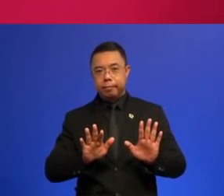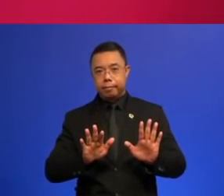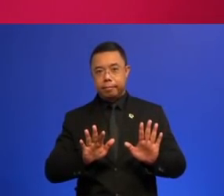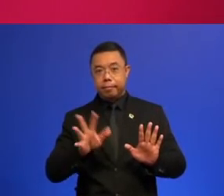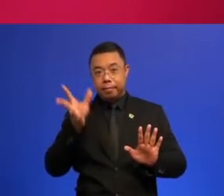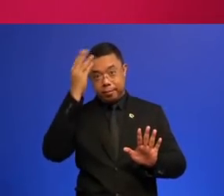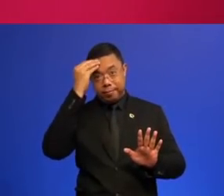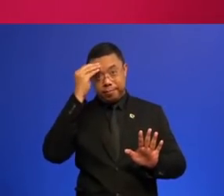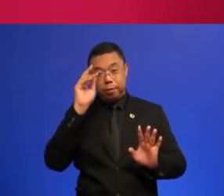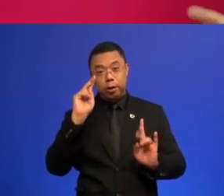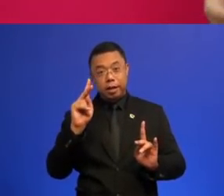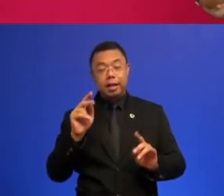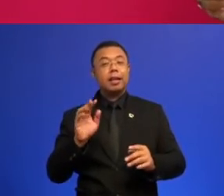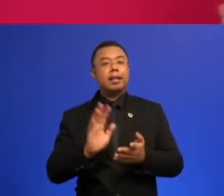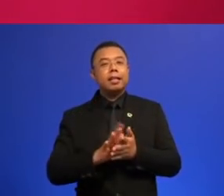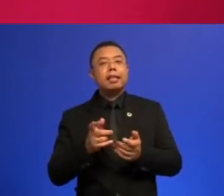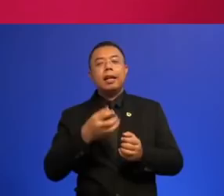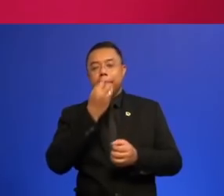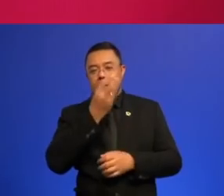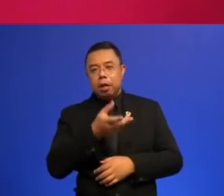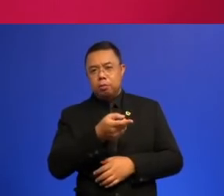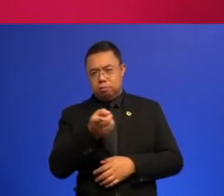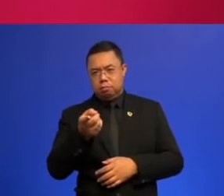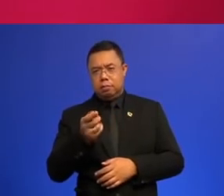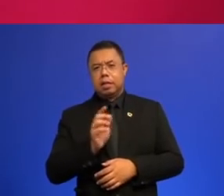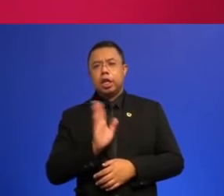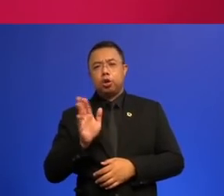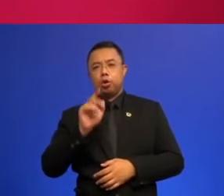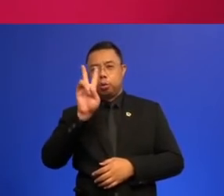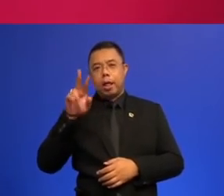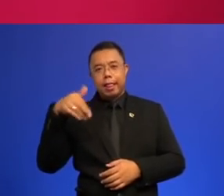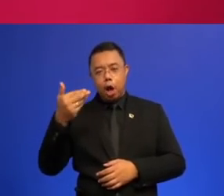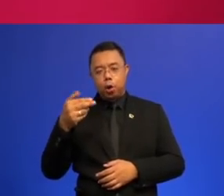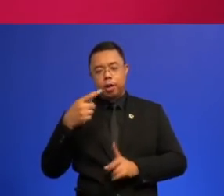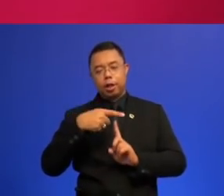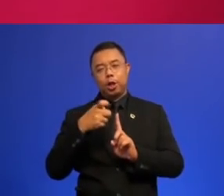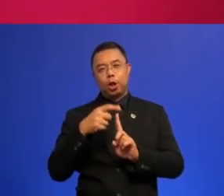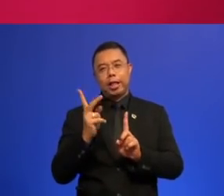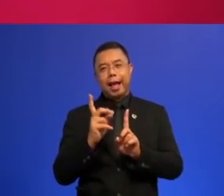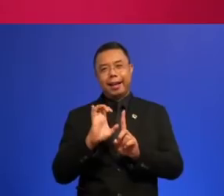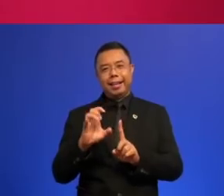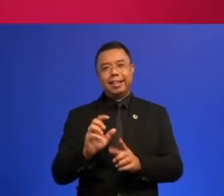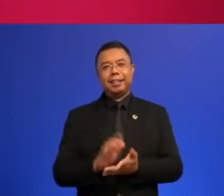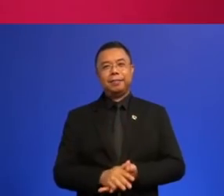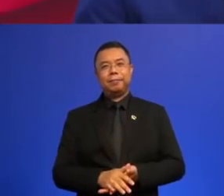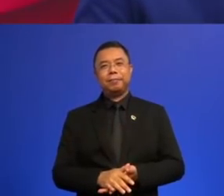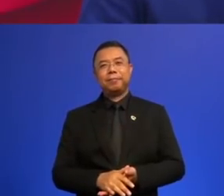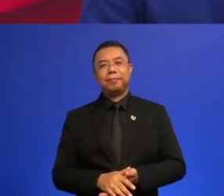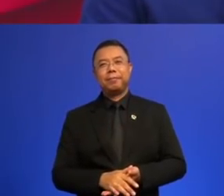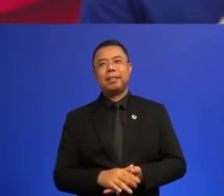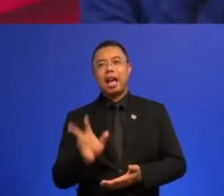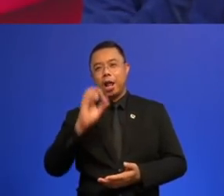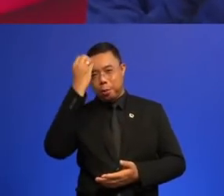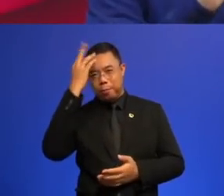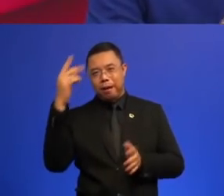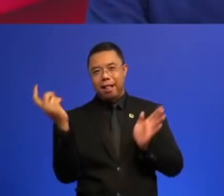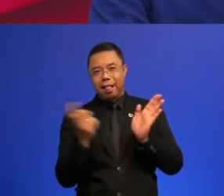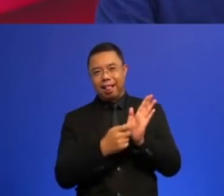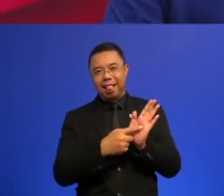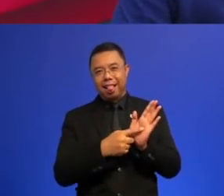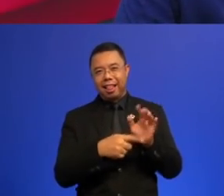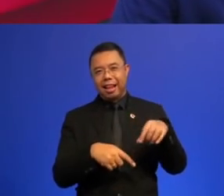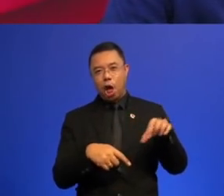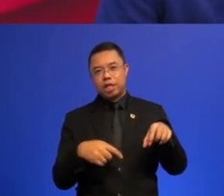Begitu. Jadi kasih tahu dia. Ikut 2 tahun dulu Pak. 2 tahun ikut. Jangan lupa subscribe. Men-subscribe-nya. Pencet